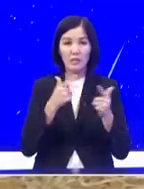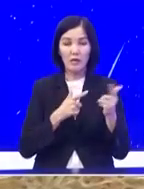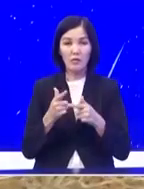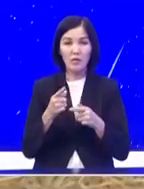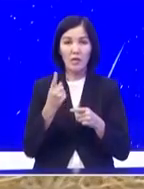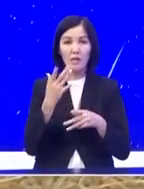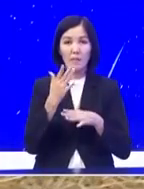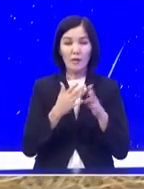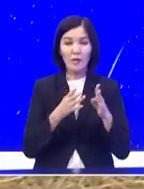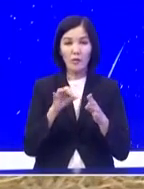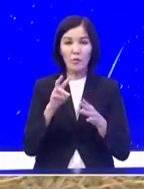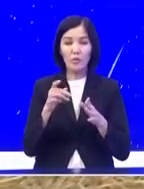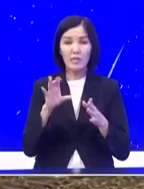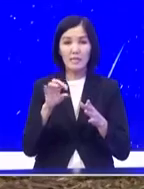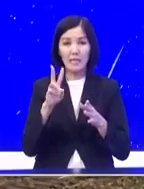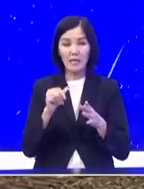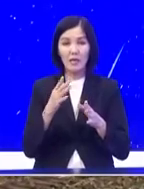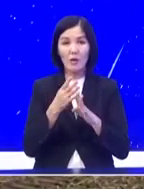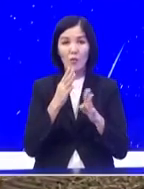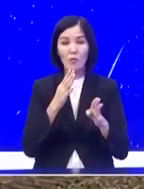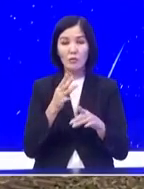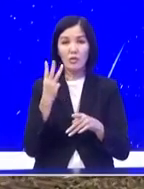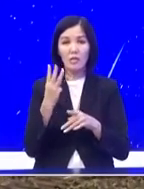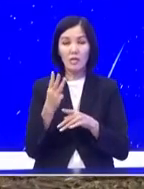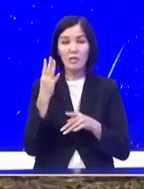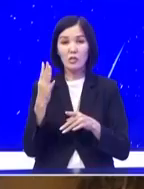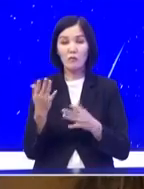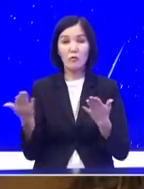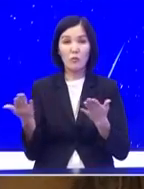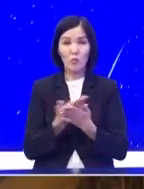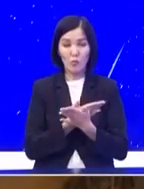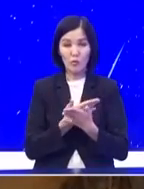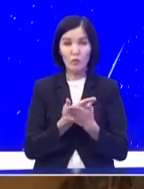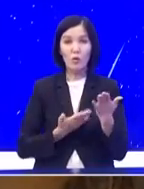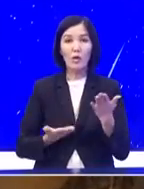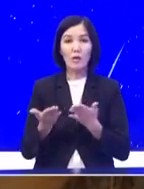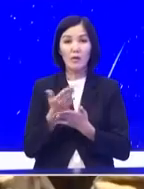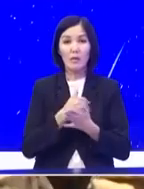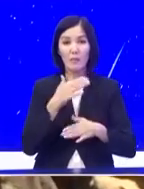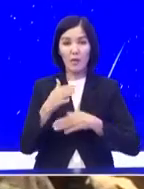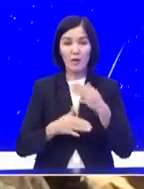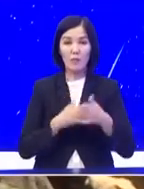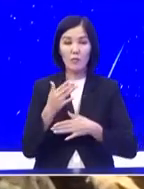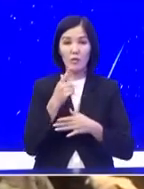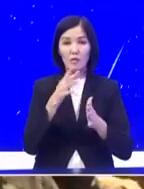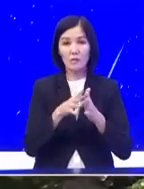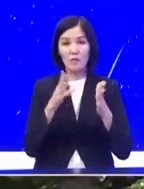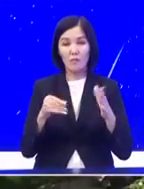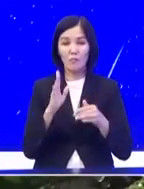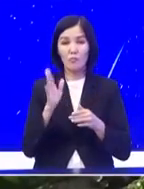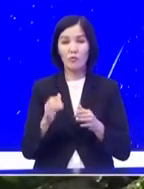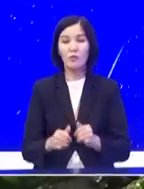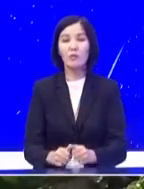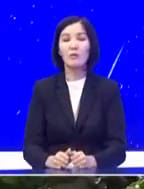около 1,5 миллиона тонн сена. На очереди еще 3-й и 4-й укос, а также жатва зерновых и переработка свеклы. Евгения Присяжная,